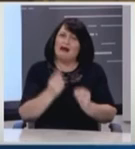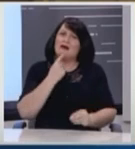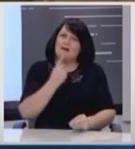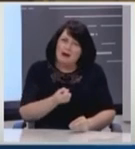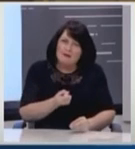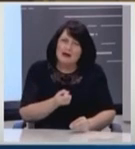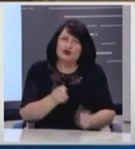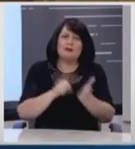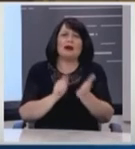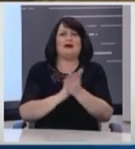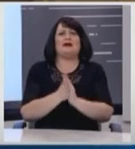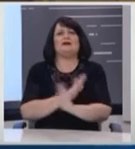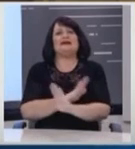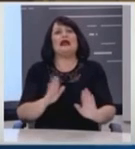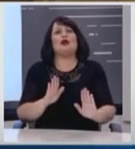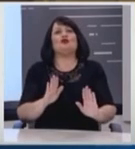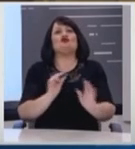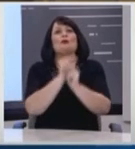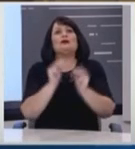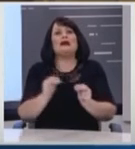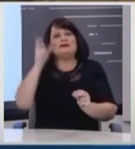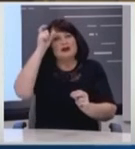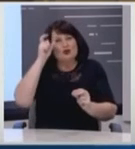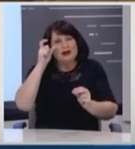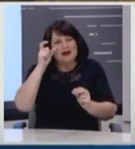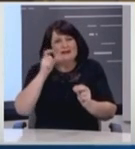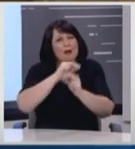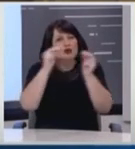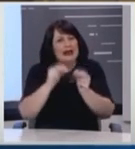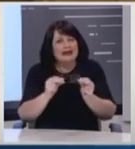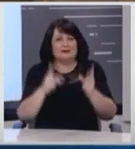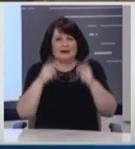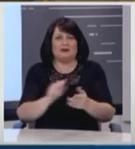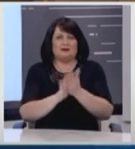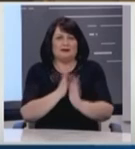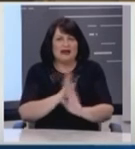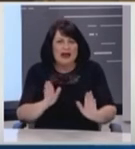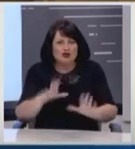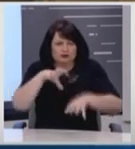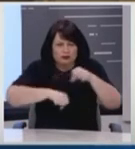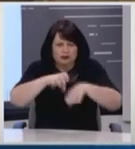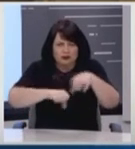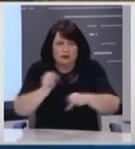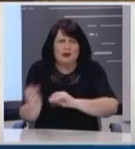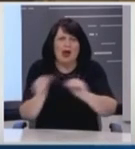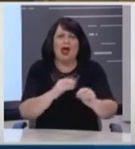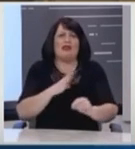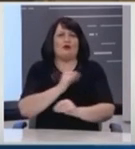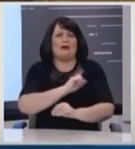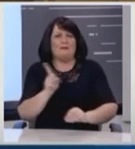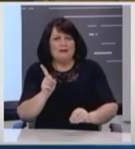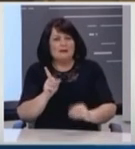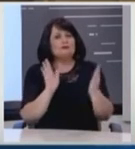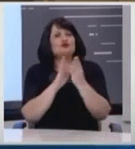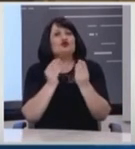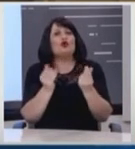την εξάλληψη των συνεπειών της τουρκικής κατοχής, το σταμάτησμα του επικισμού και την αντιμετώπιση αυτού του